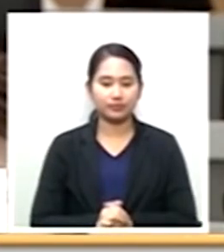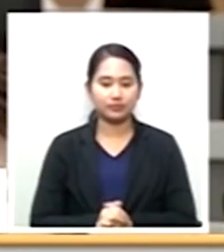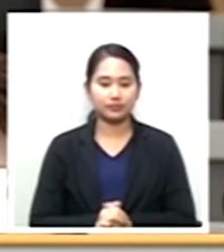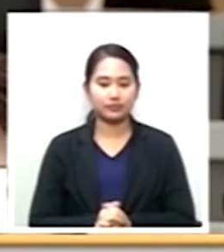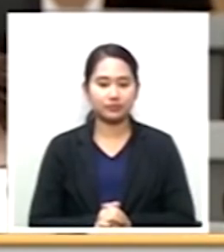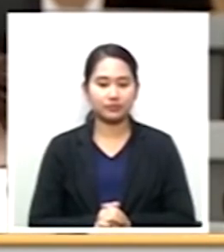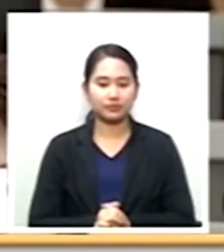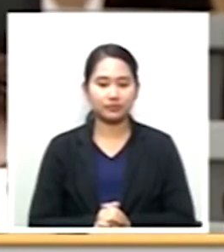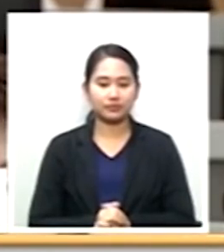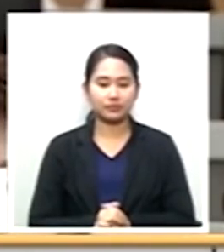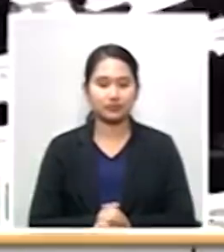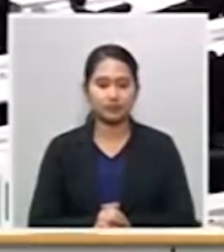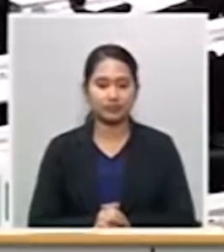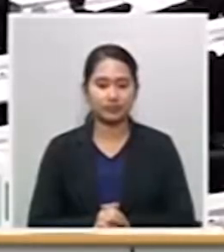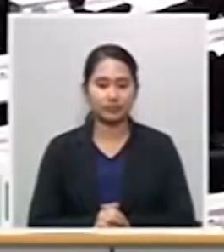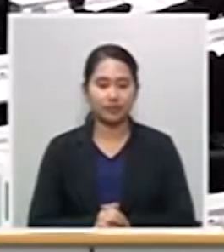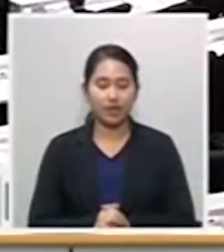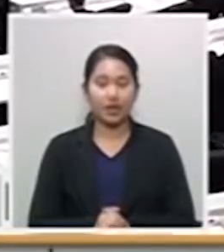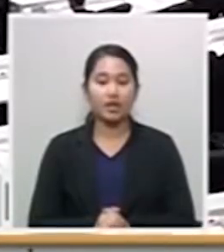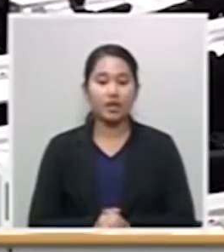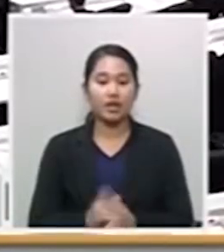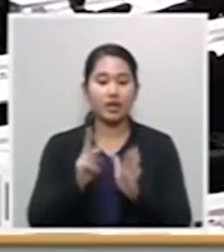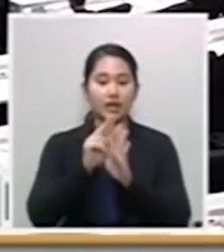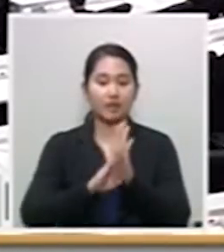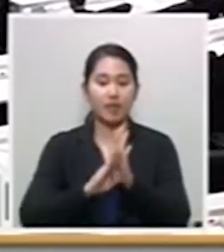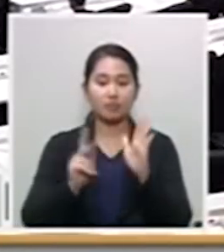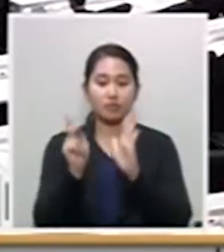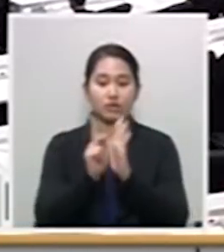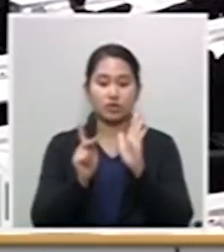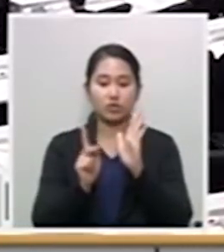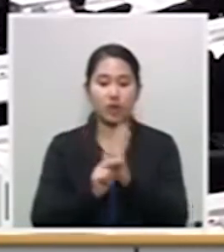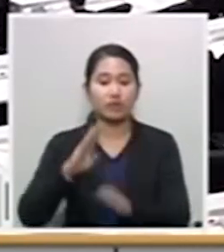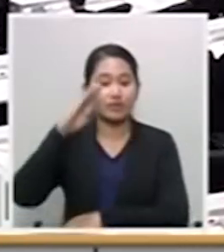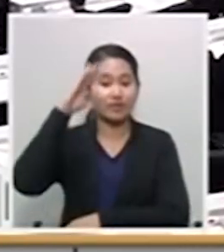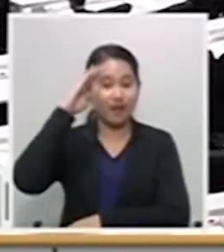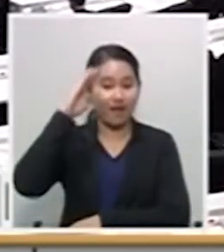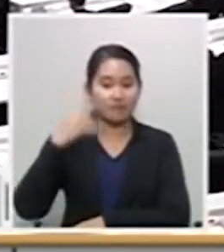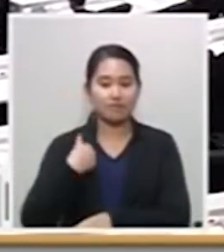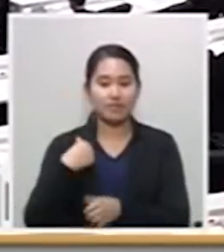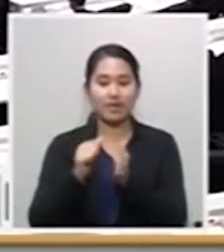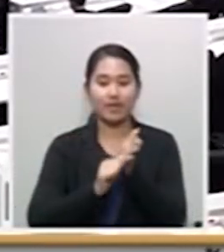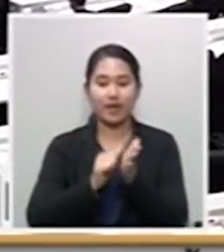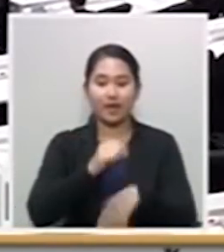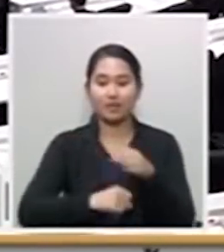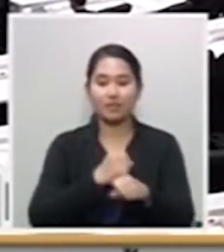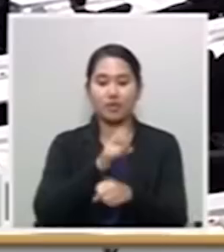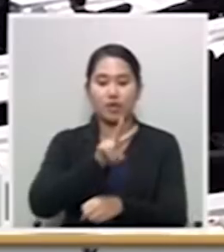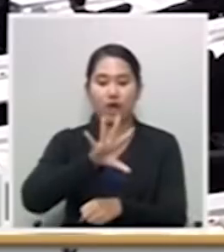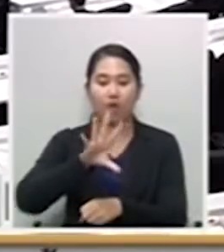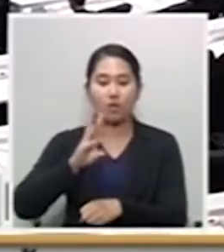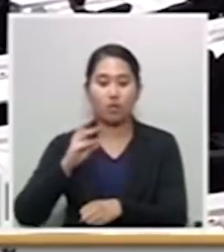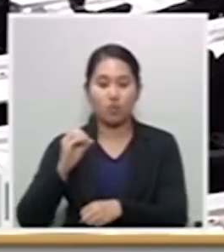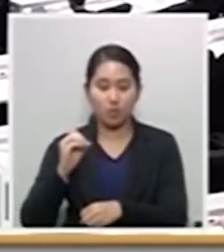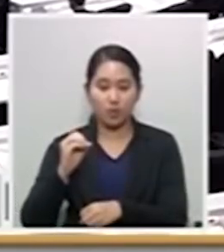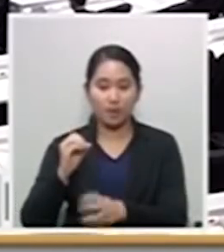ตามพระราชบัญญัติจัดระเบียบราชการกระทรวงกลาโหมครับพุทธศักราช2551แก้ไขล่าสุดเมื่อปี2560ใน